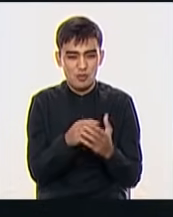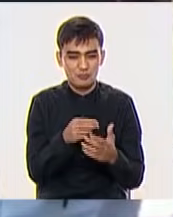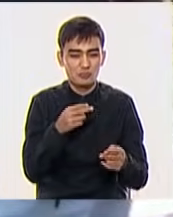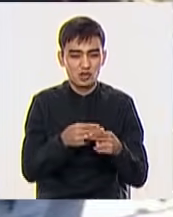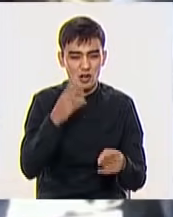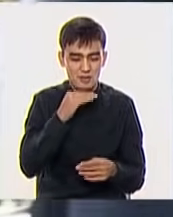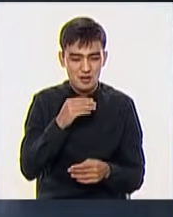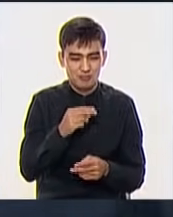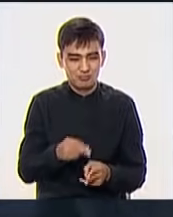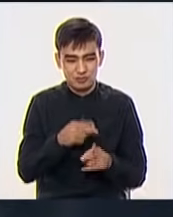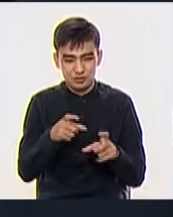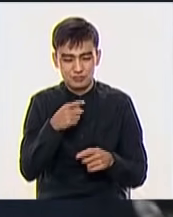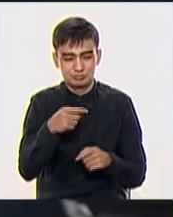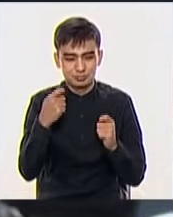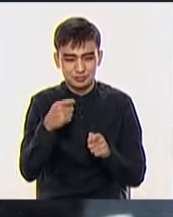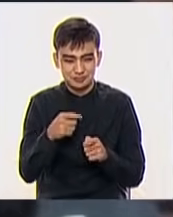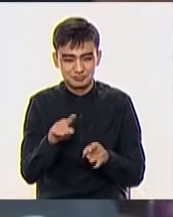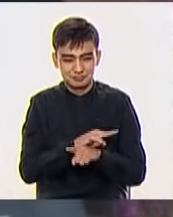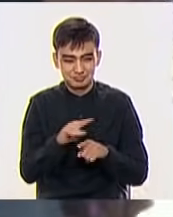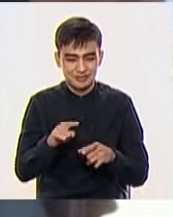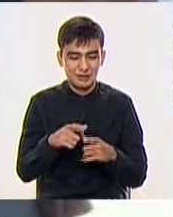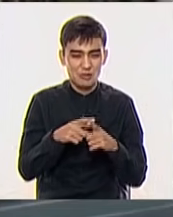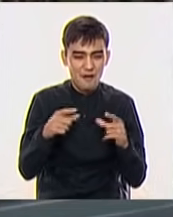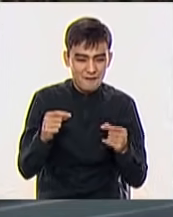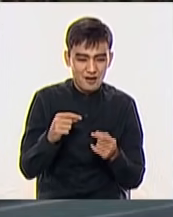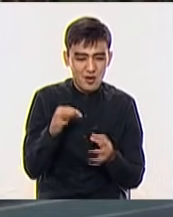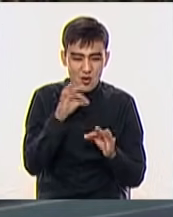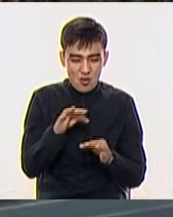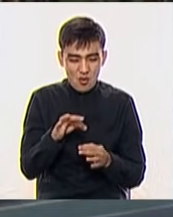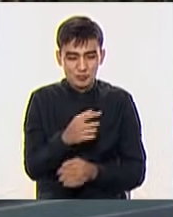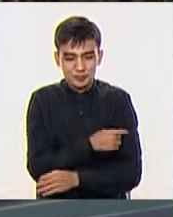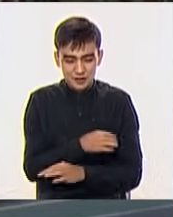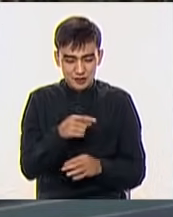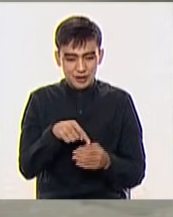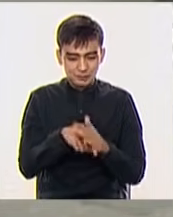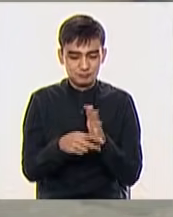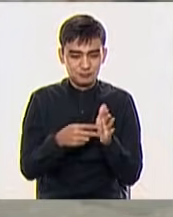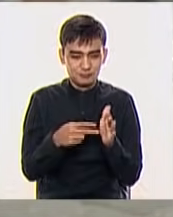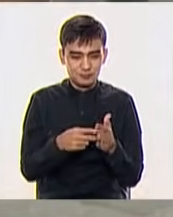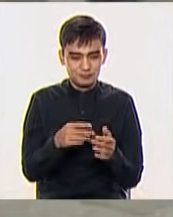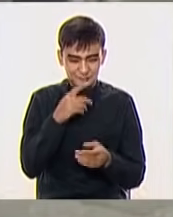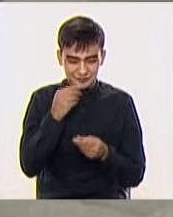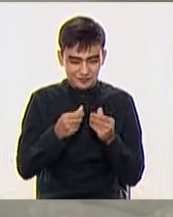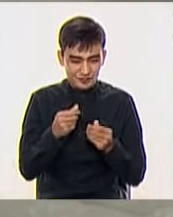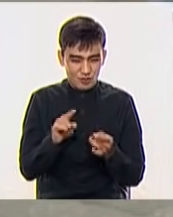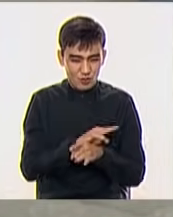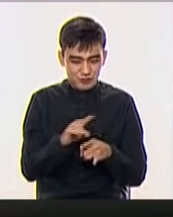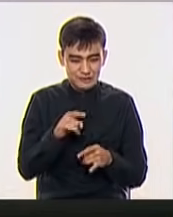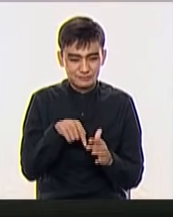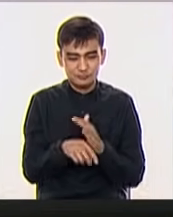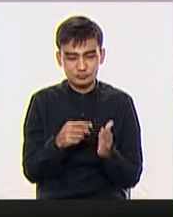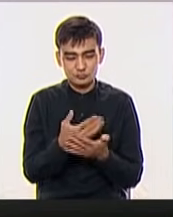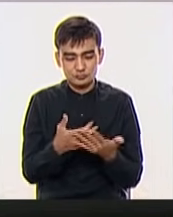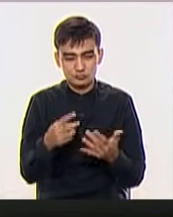мошенники. Там набирает обороты торговля поддельными справками о вакцинации. Стоимость фальшивого документа на eBay от нескольких долларов